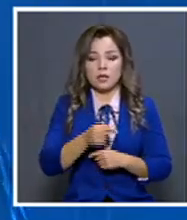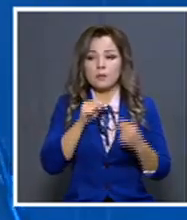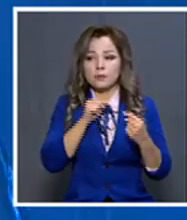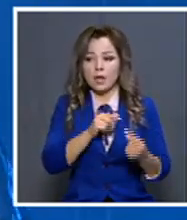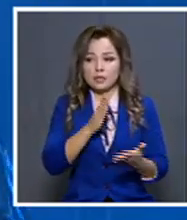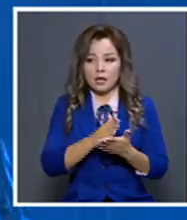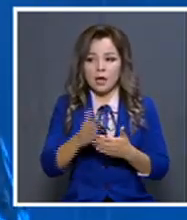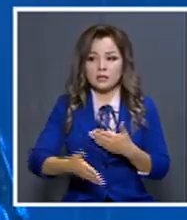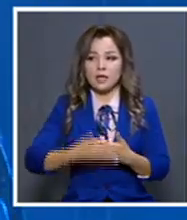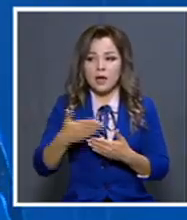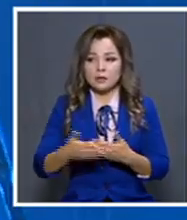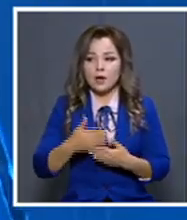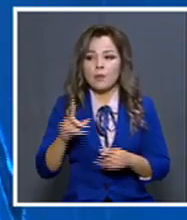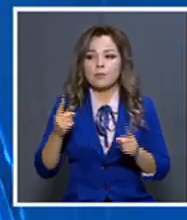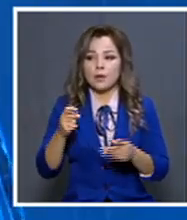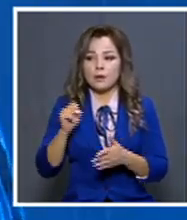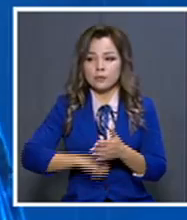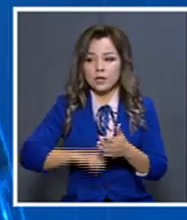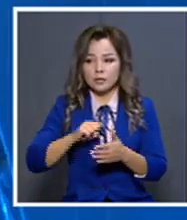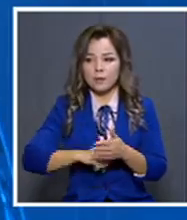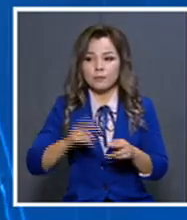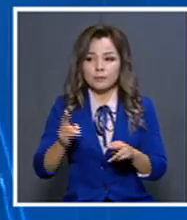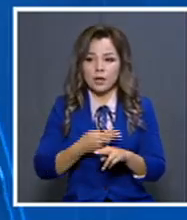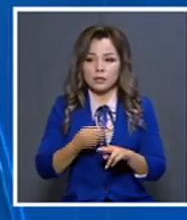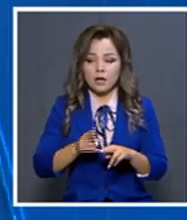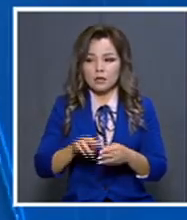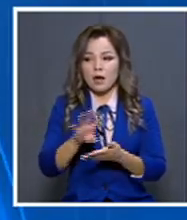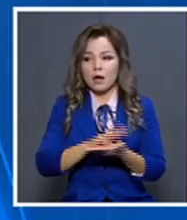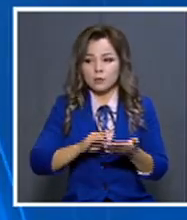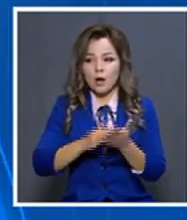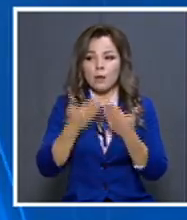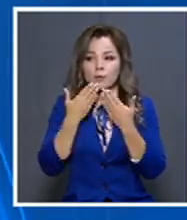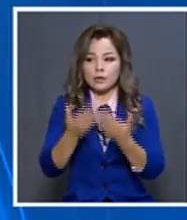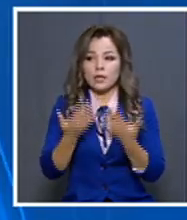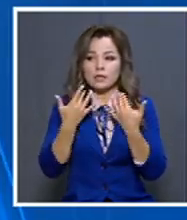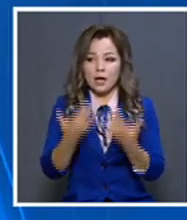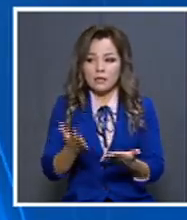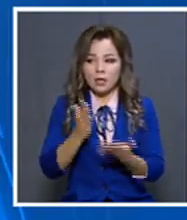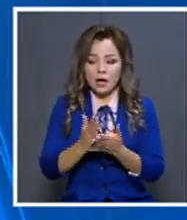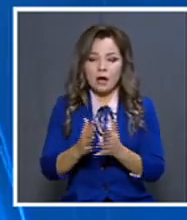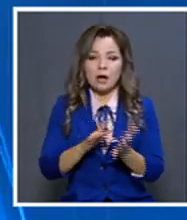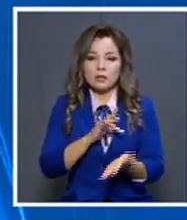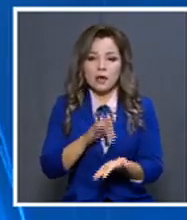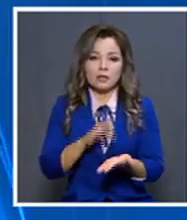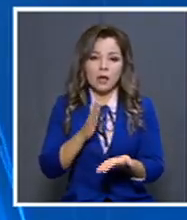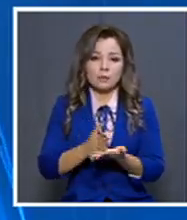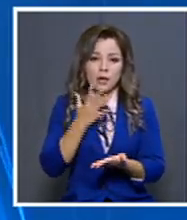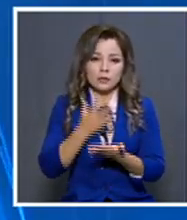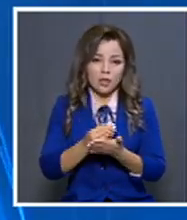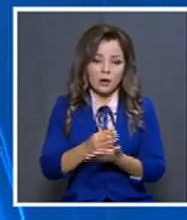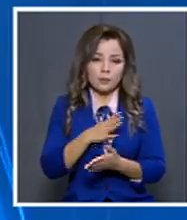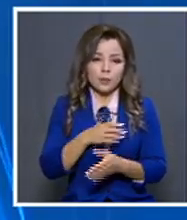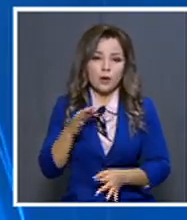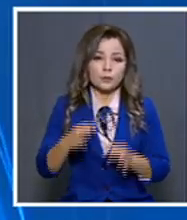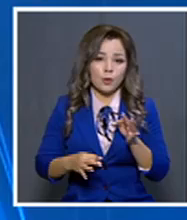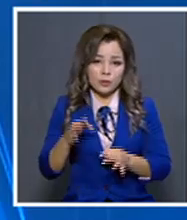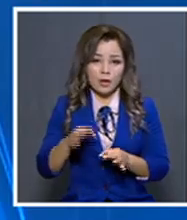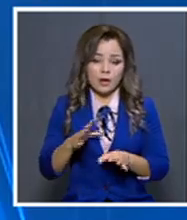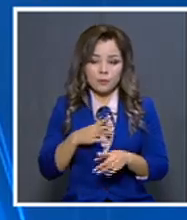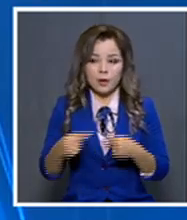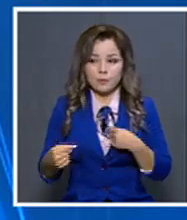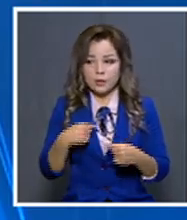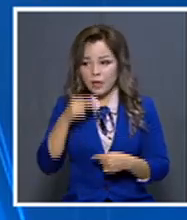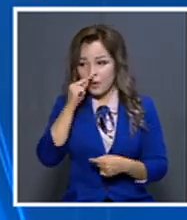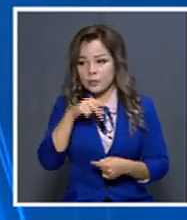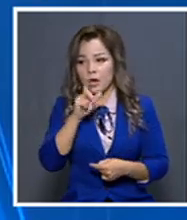жазықсыз қамалды дейді. Сондықтан істі қайта қарауды талап етіп отыр. Өткен аптада қалалық сот 4 тәртіп сақшысын азаптау бабы бойынша